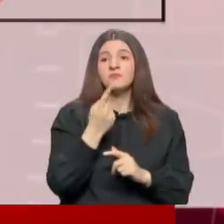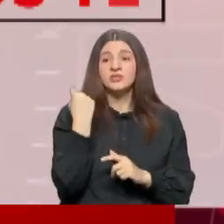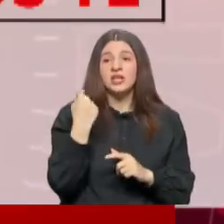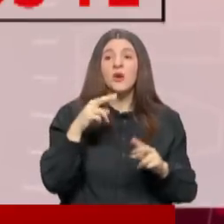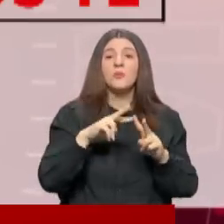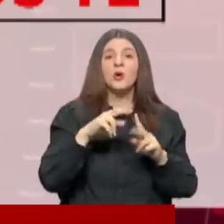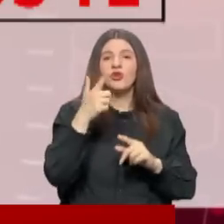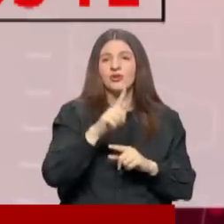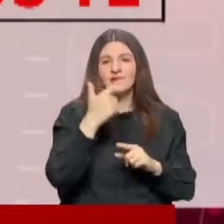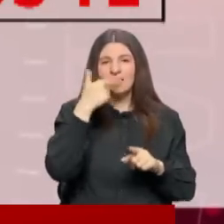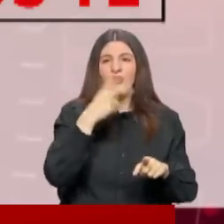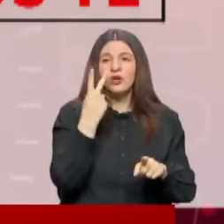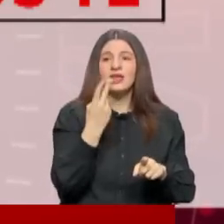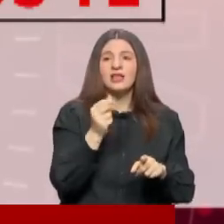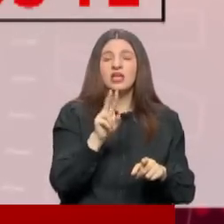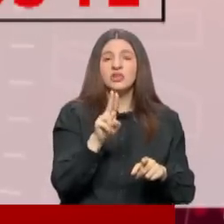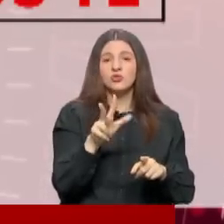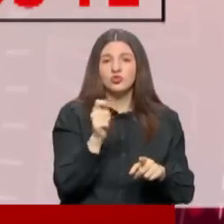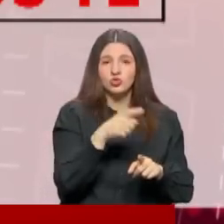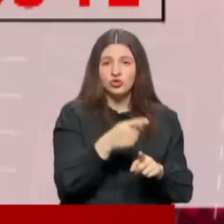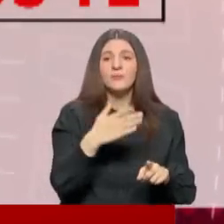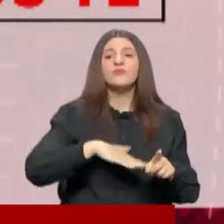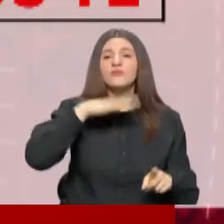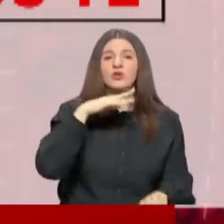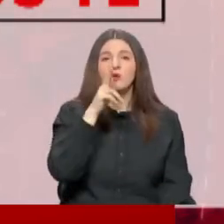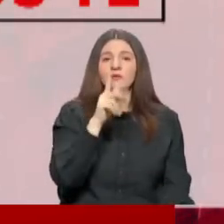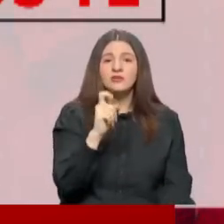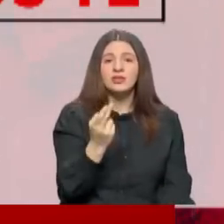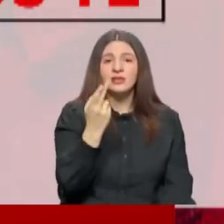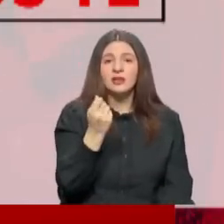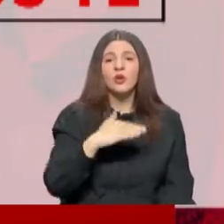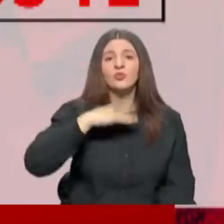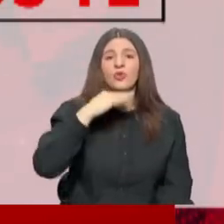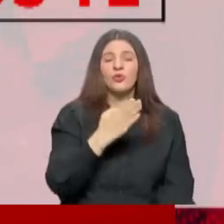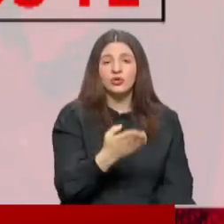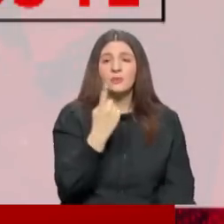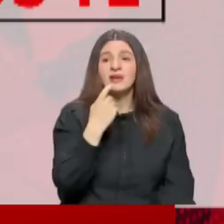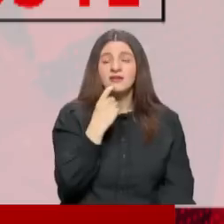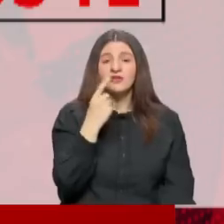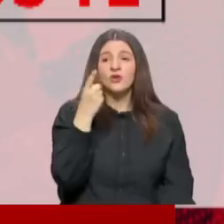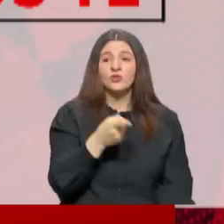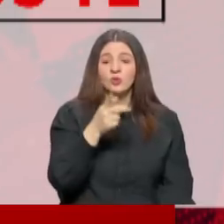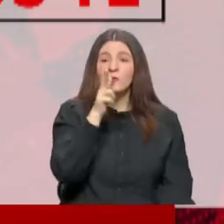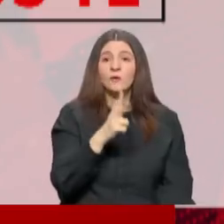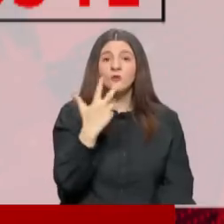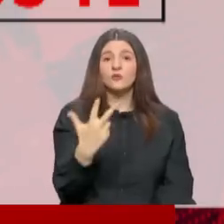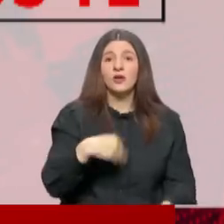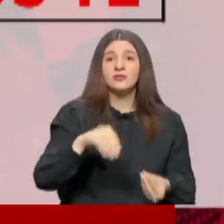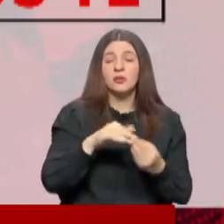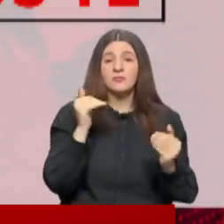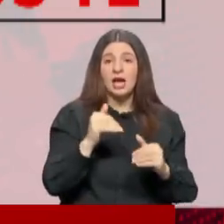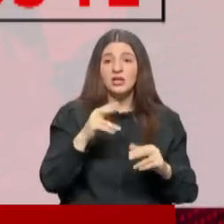yıl motorunun litre fiyatı 7 lira 23 kuruştu. Depo 397 liraya doluyordu. Bir yılda %303 zam